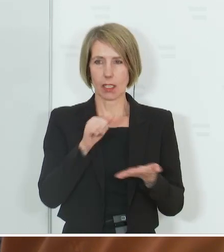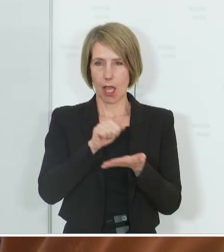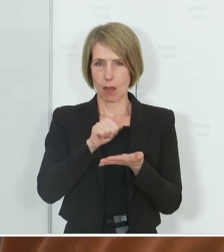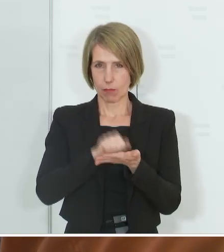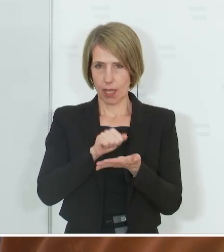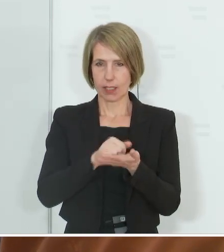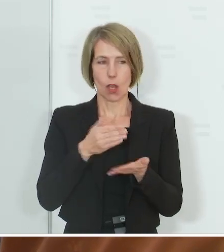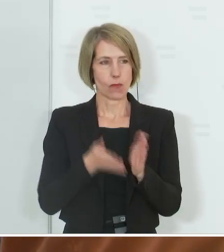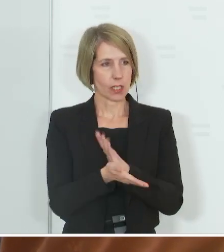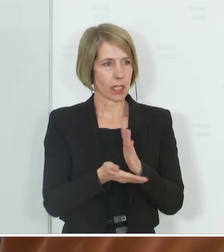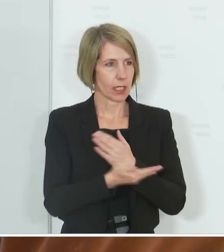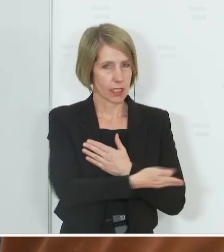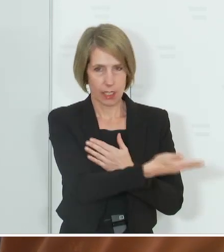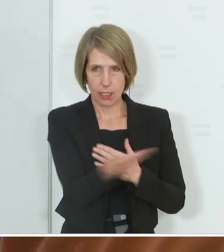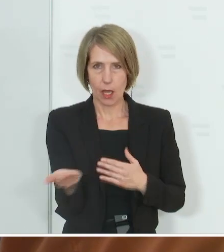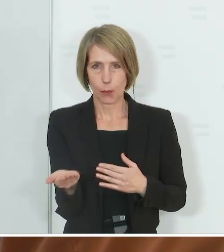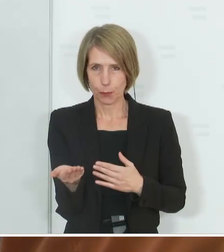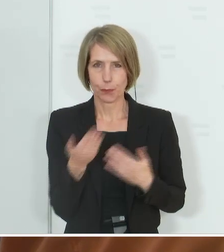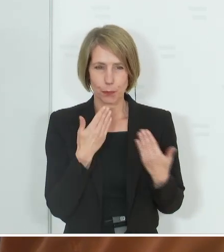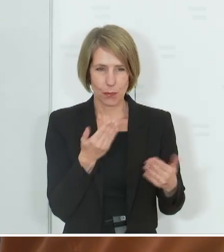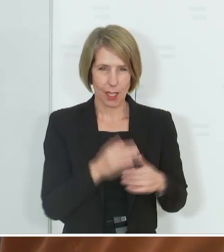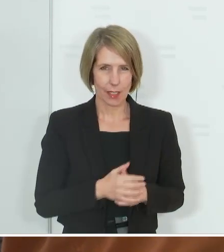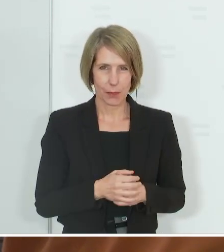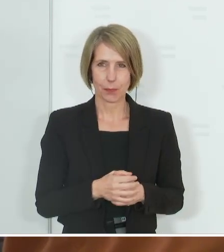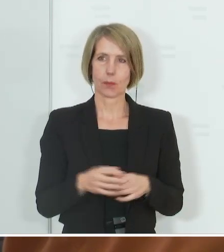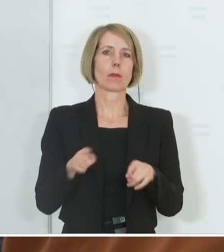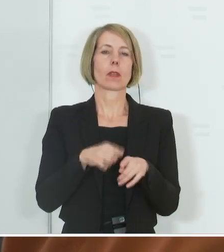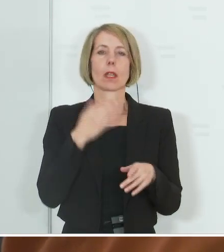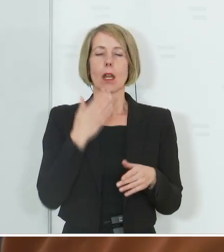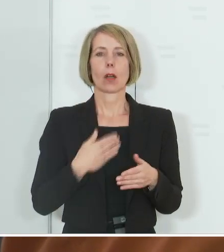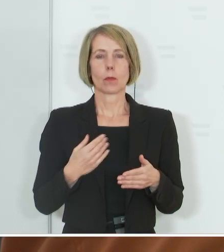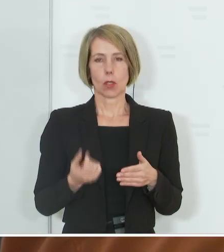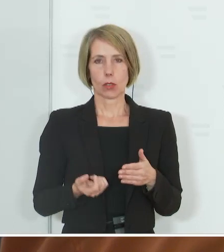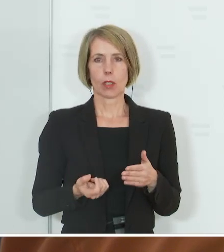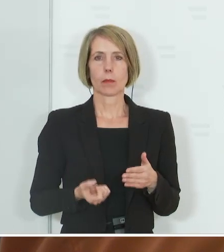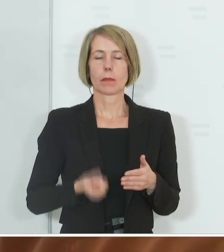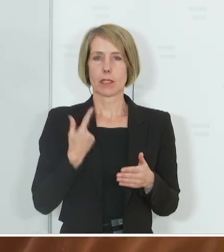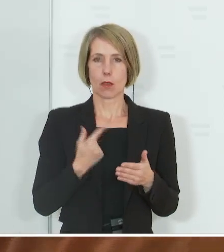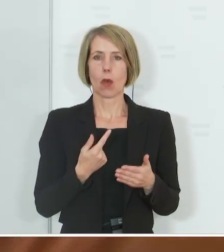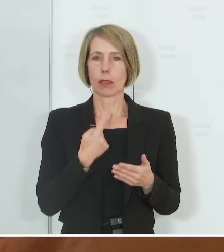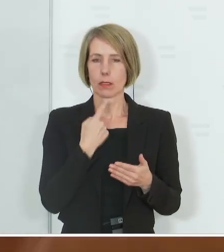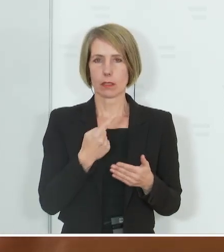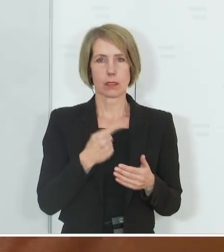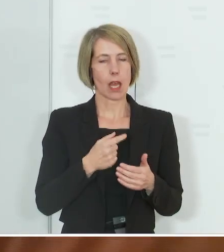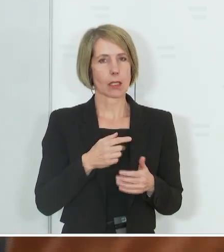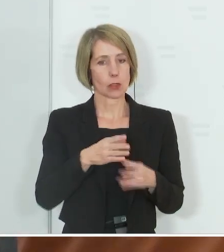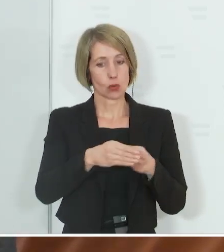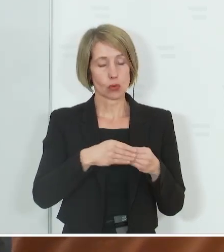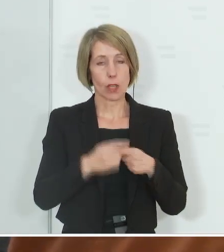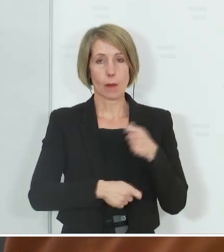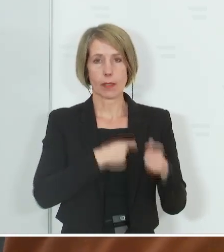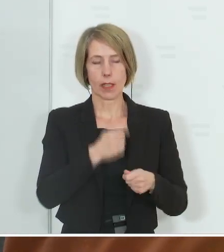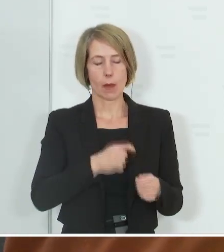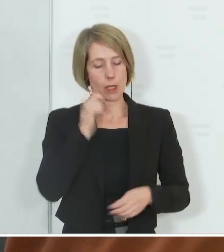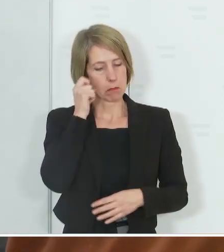und Vertreterinnen hier. Ich möchte ebenfalls damit beginnen, dass ich die außergewöhnliche Zusammenarbeit schätze, die wir hier